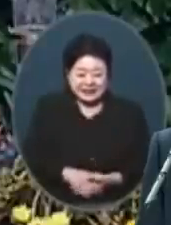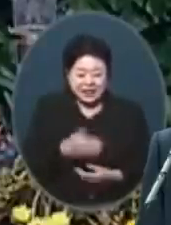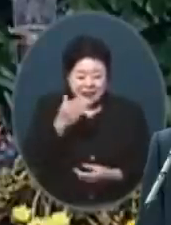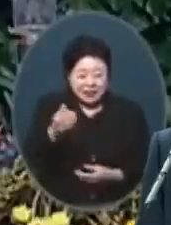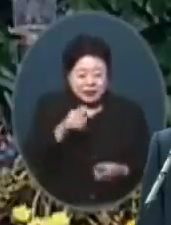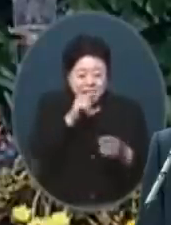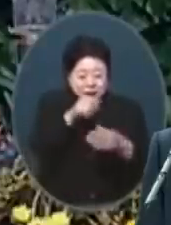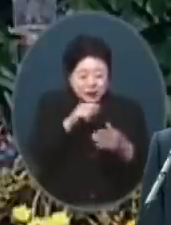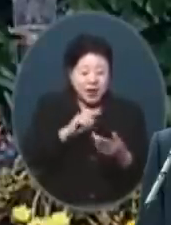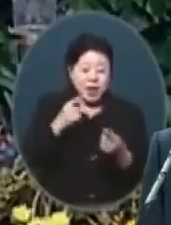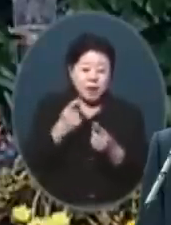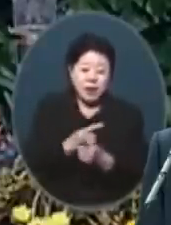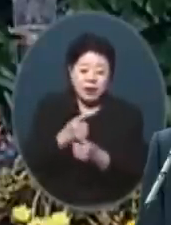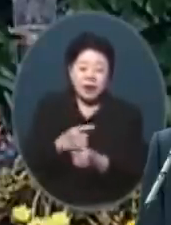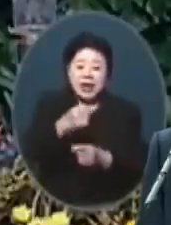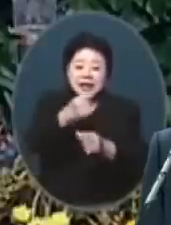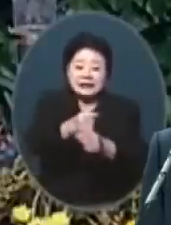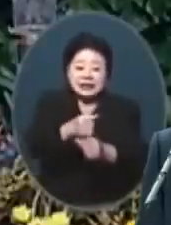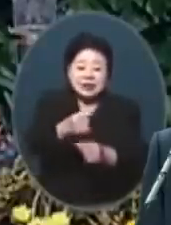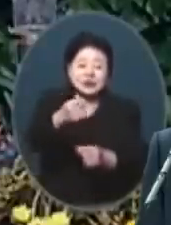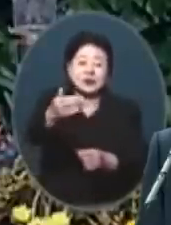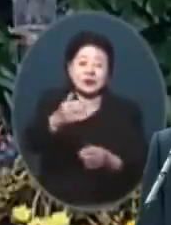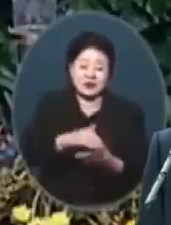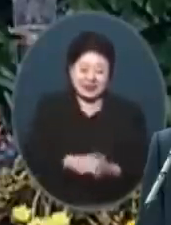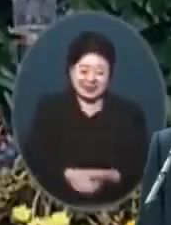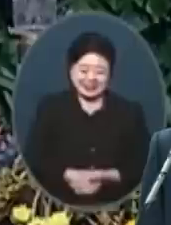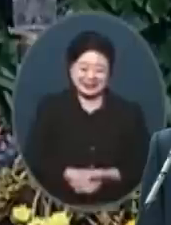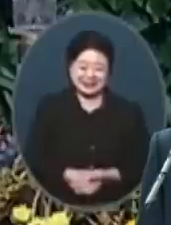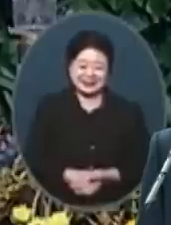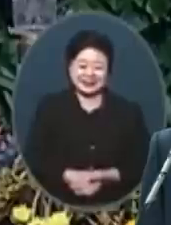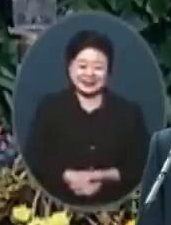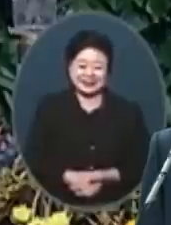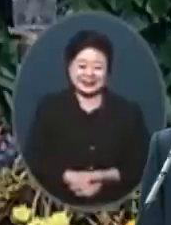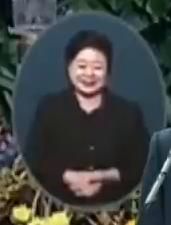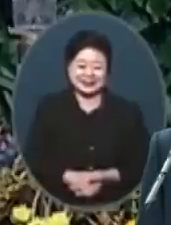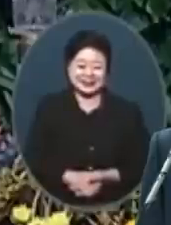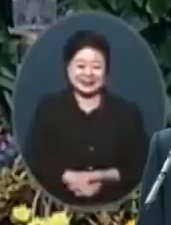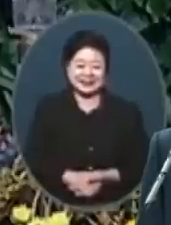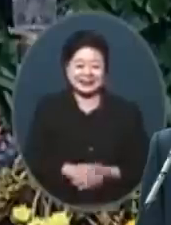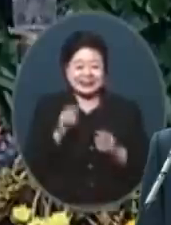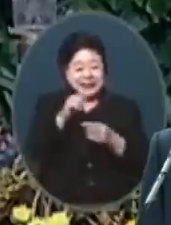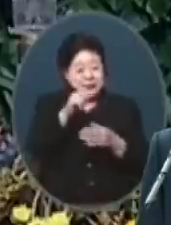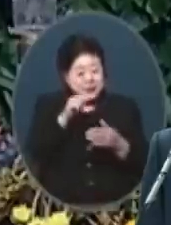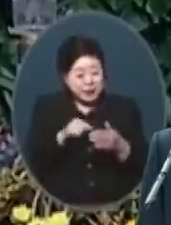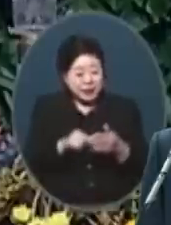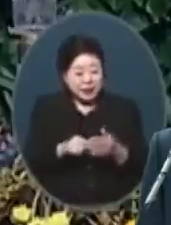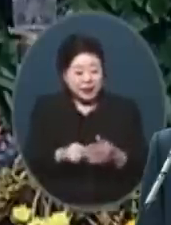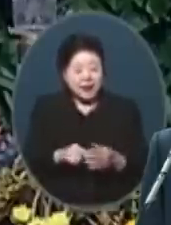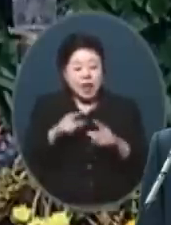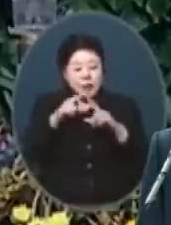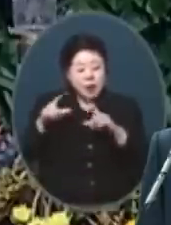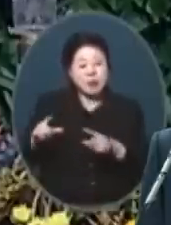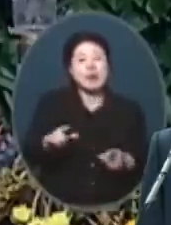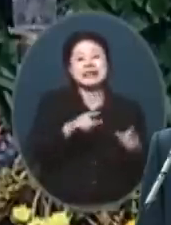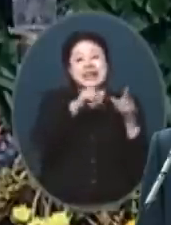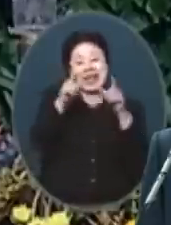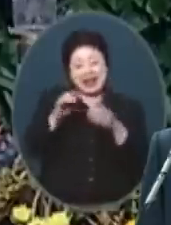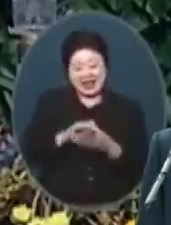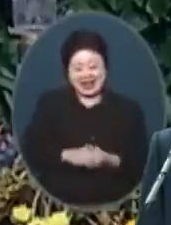여러분의 생활의 변화와 창조를 가지고 오는 것입니다. 이런 생활이 평범한